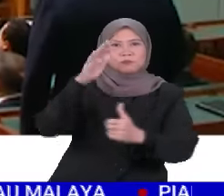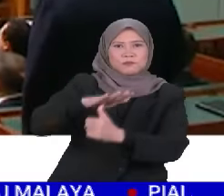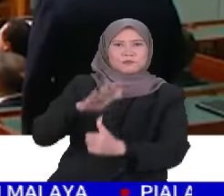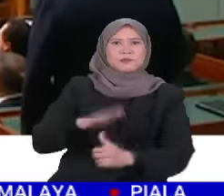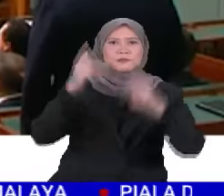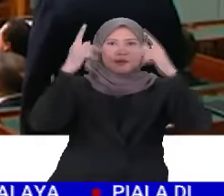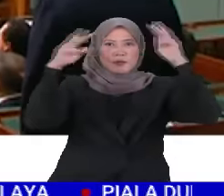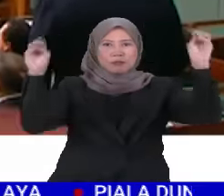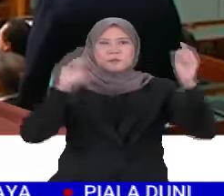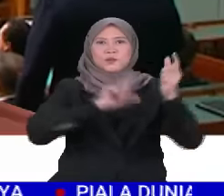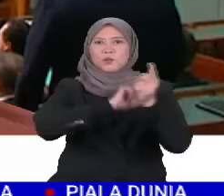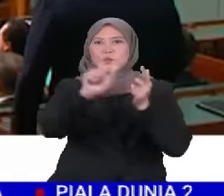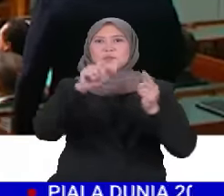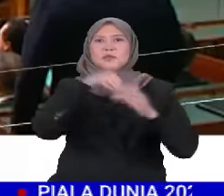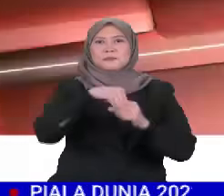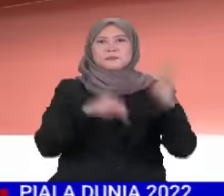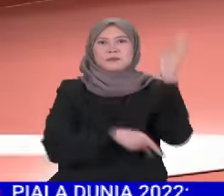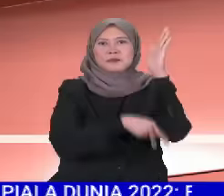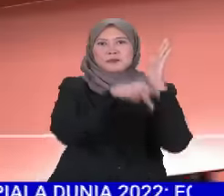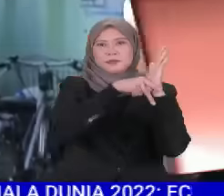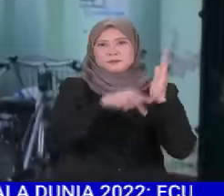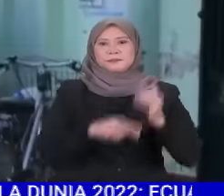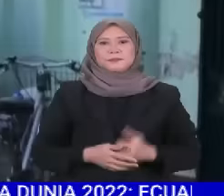perdana menteri diluluskan